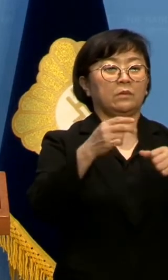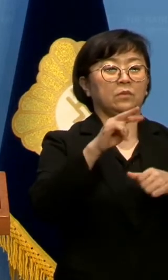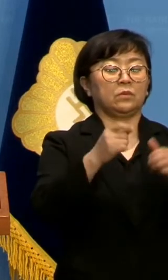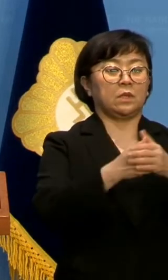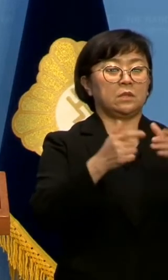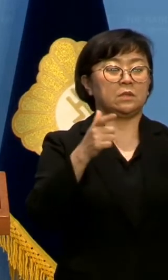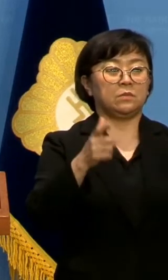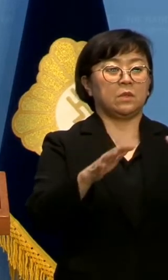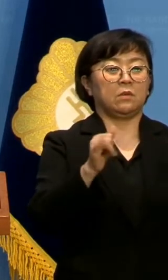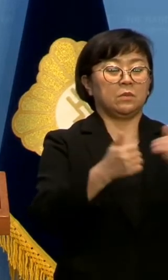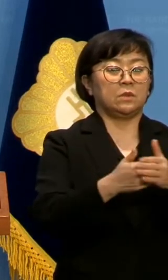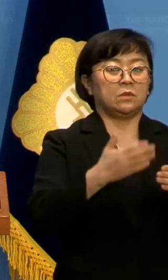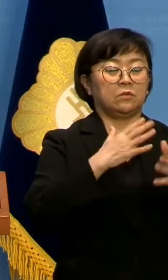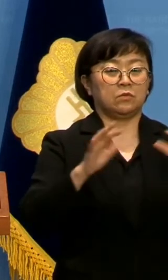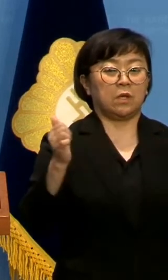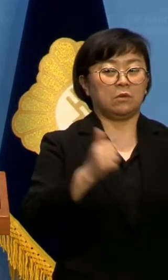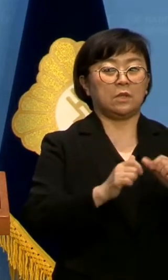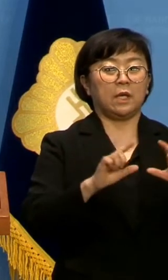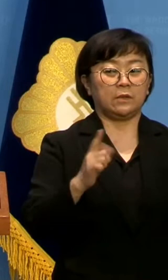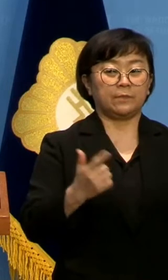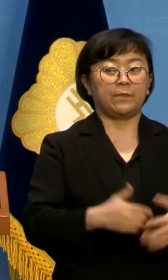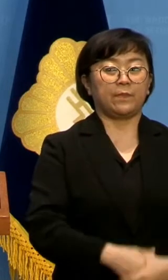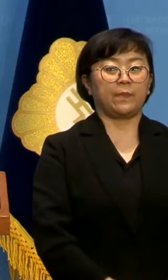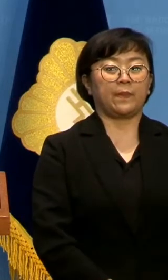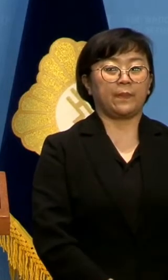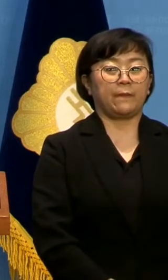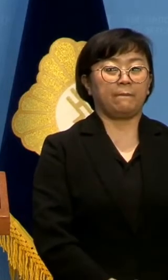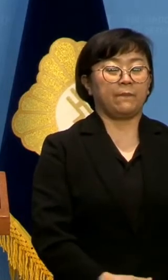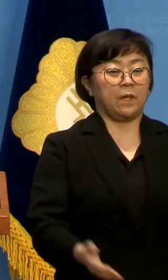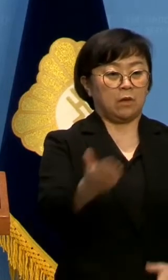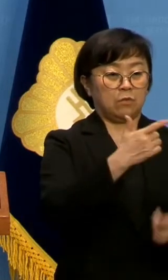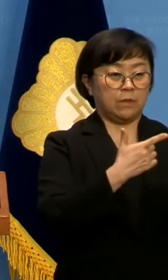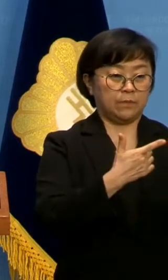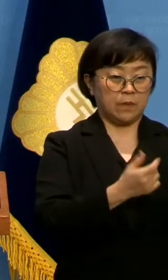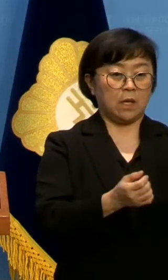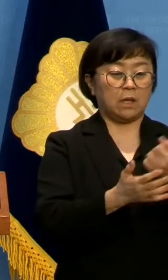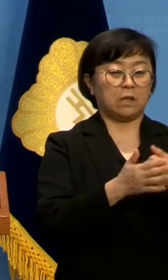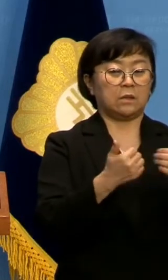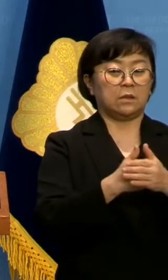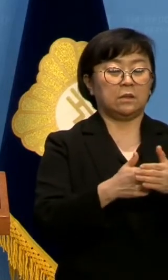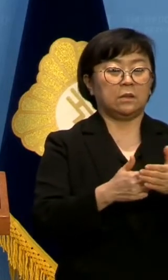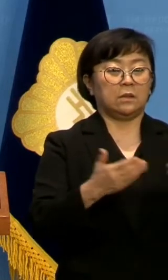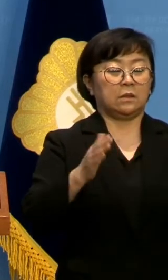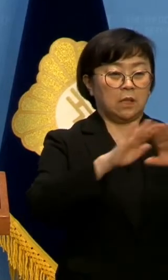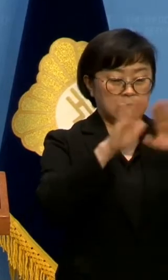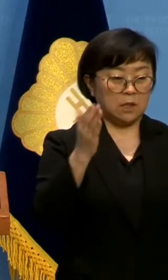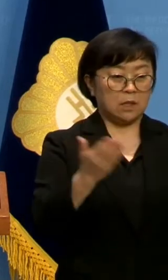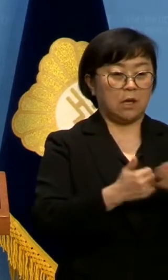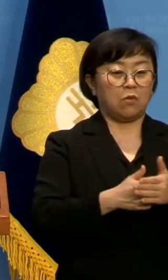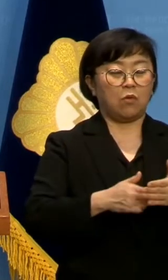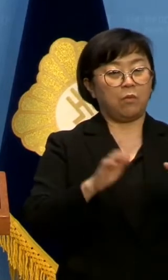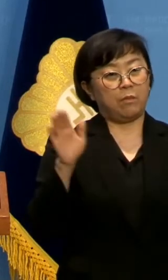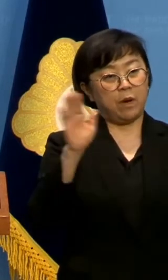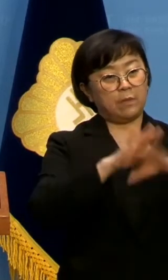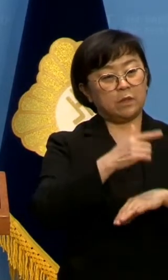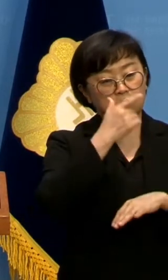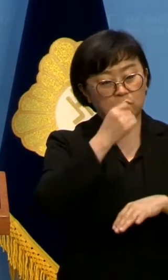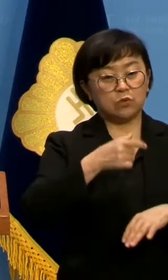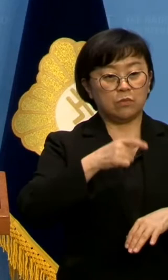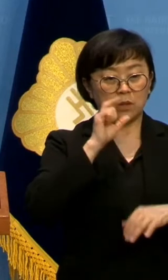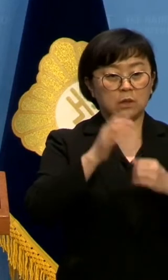시민 여러분, 저는 국회의원이 아니었습니다. 여러분과 같이 낮에는 일하고 밤에는 소주 한 잔을